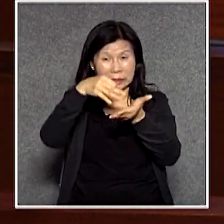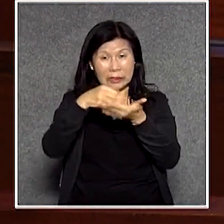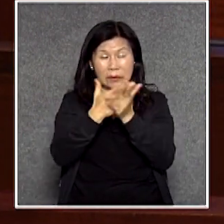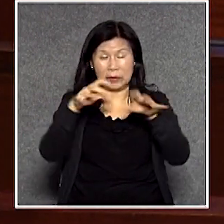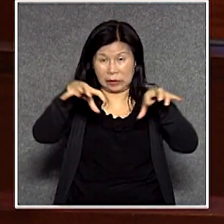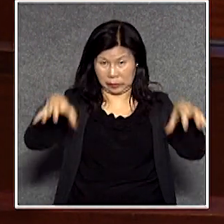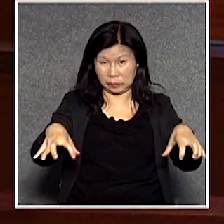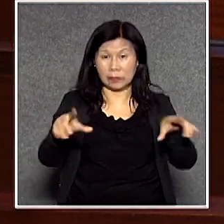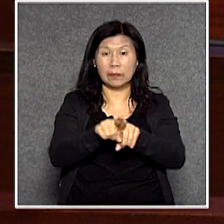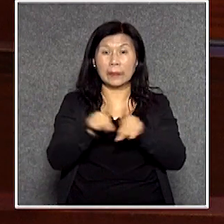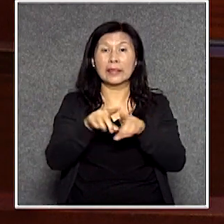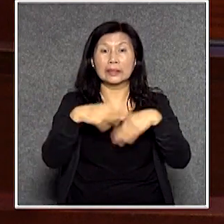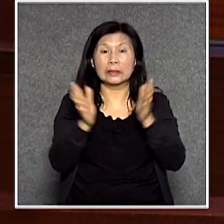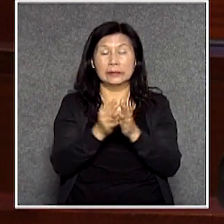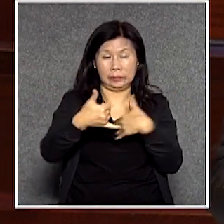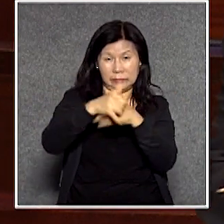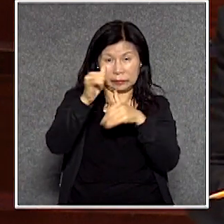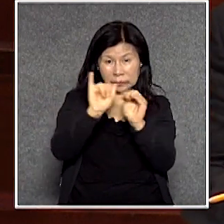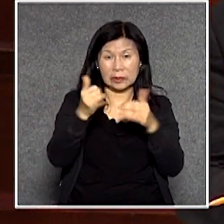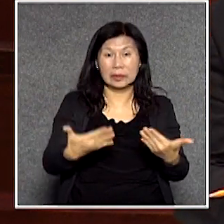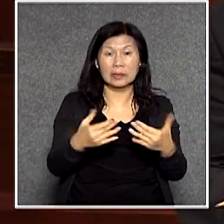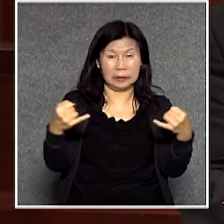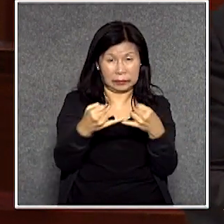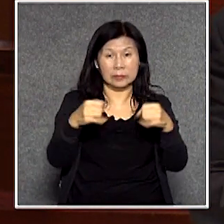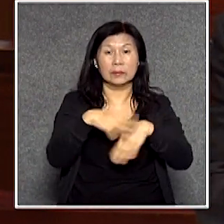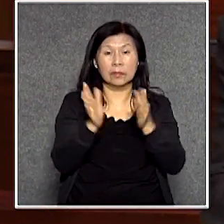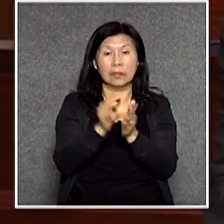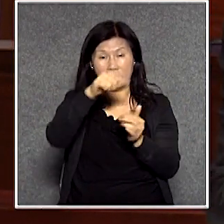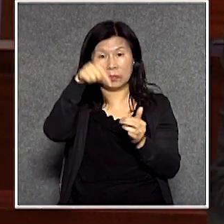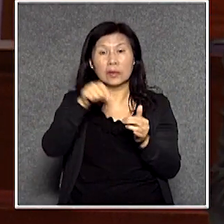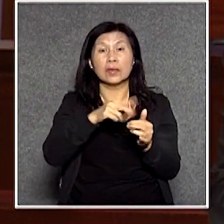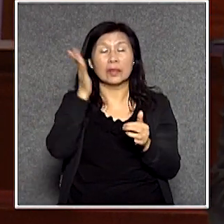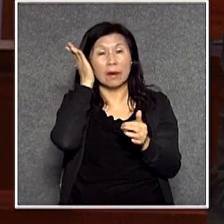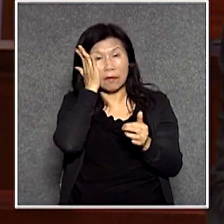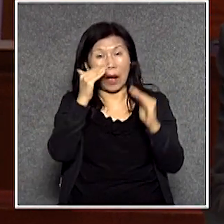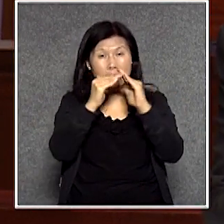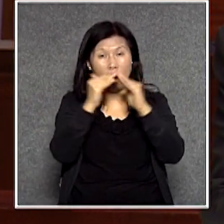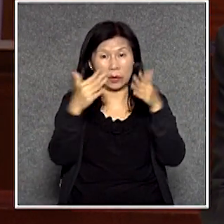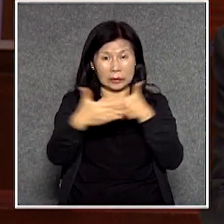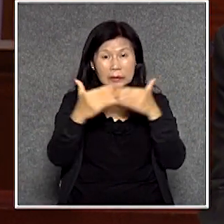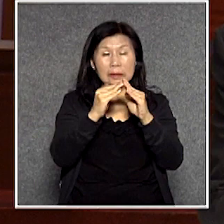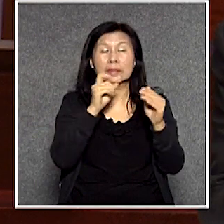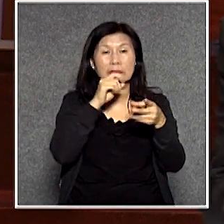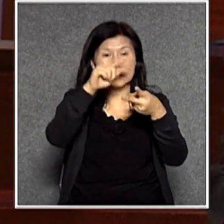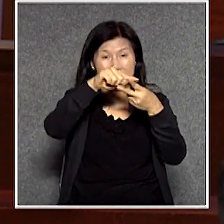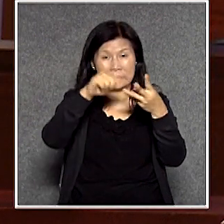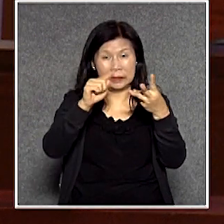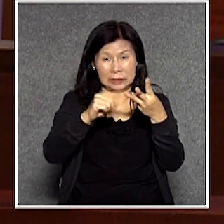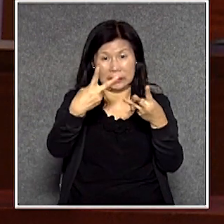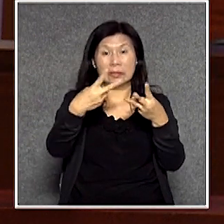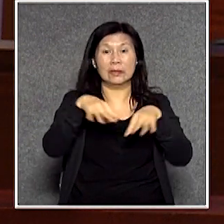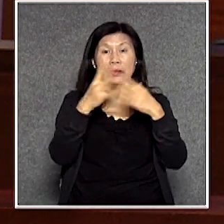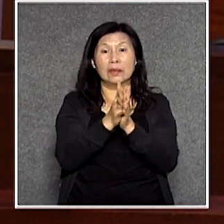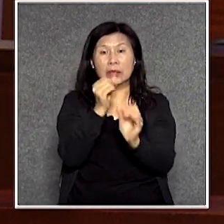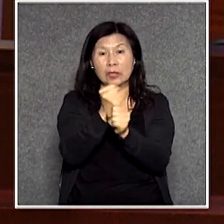陣營太激烈的排擠，問題是他主管的運輸及房屋事務眼前有3個燙手山芋，處理